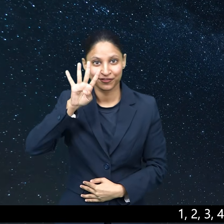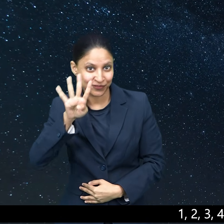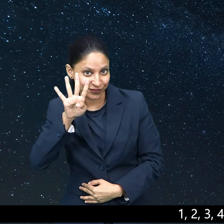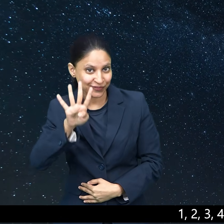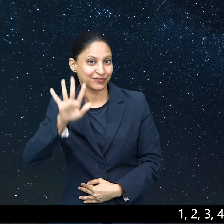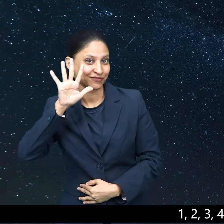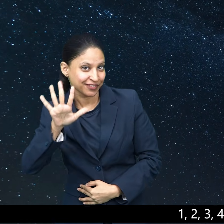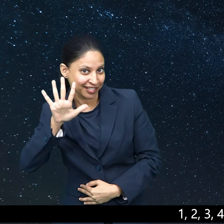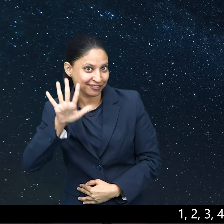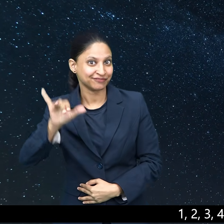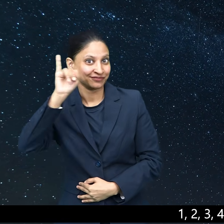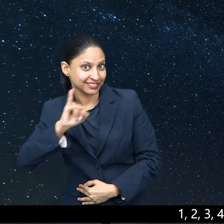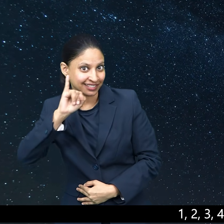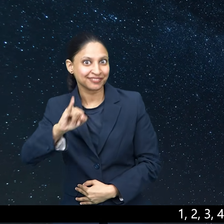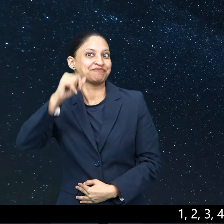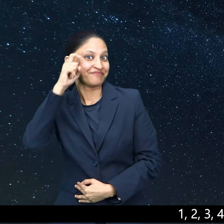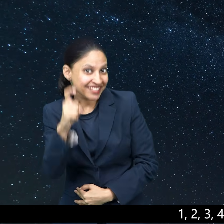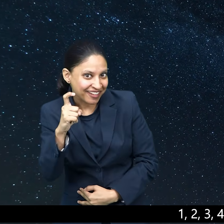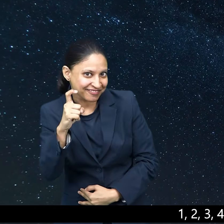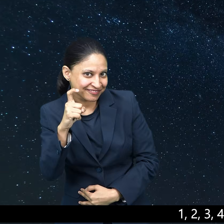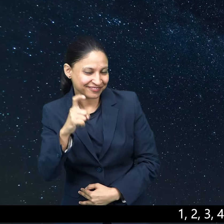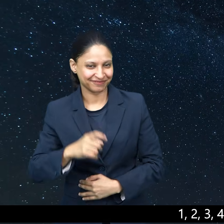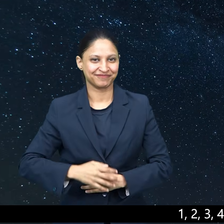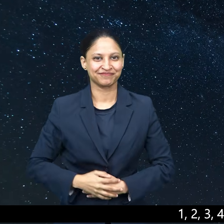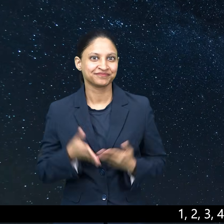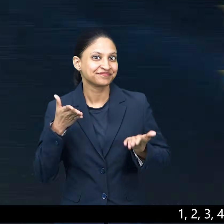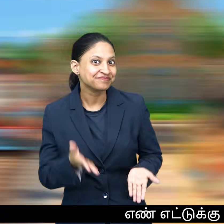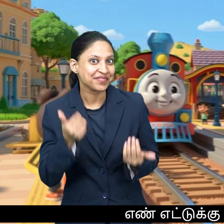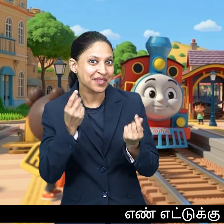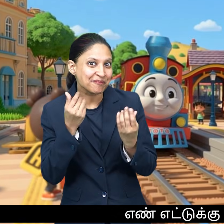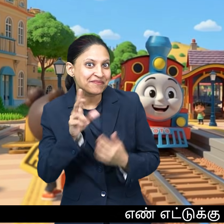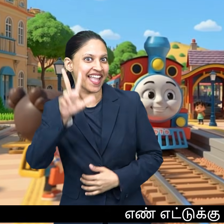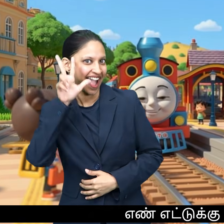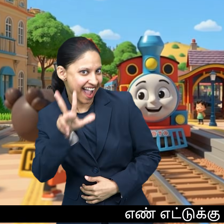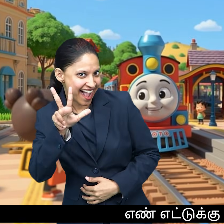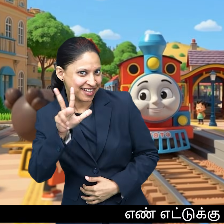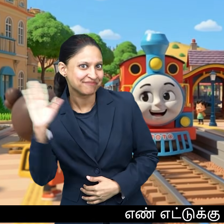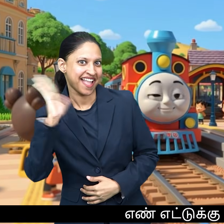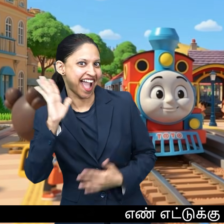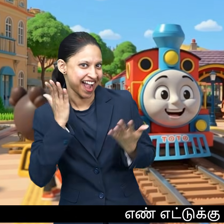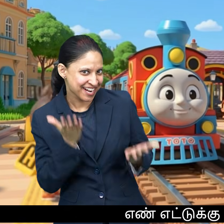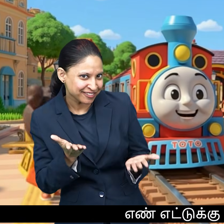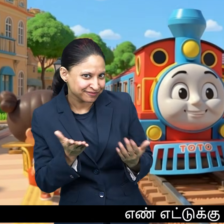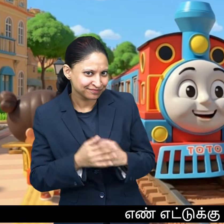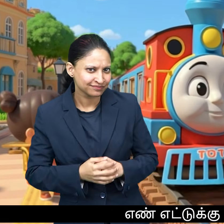3, 4, 5, 6 மற்றும் 7. எண் 8க்கு ஹாய் சொல்லுங்கள்.